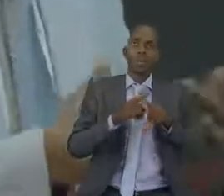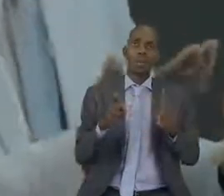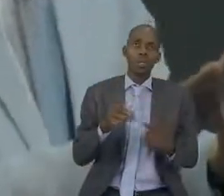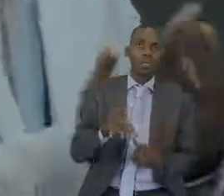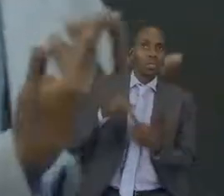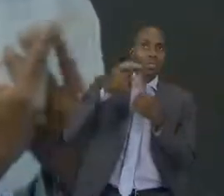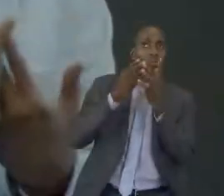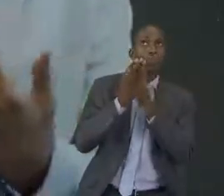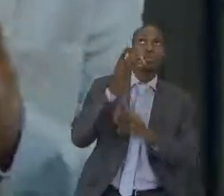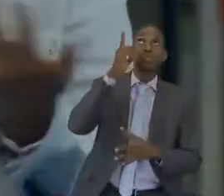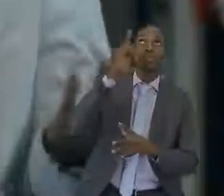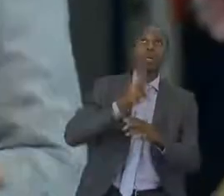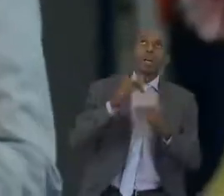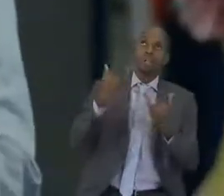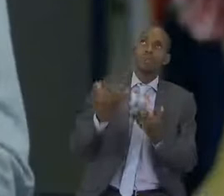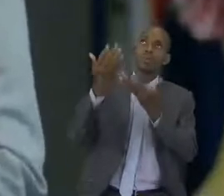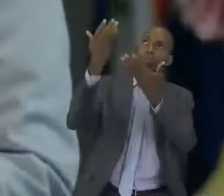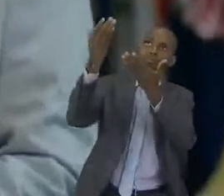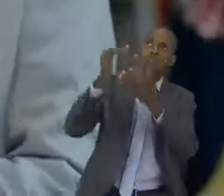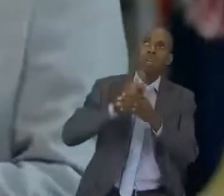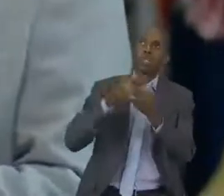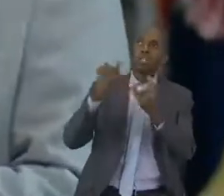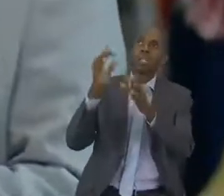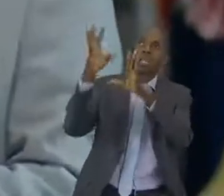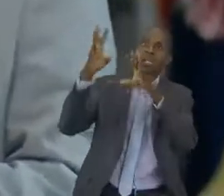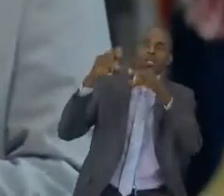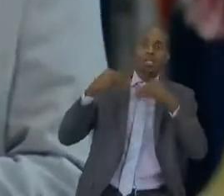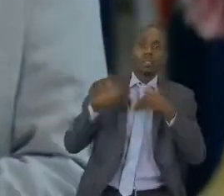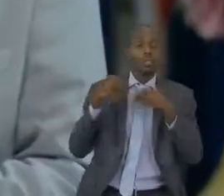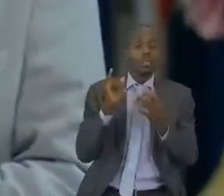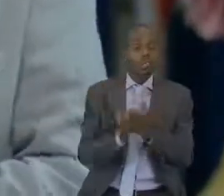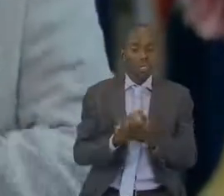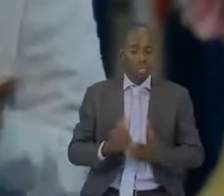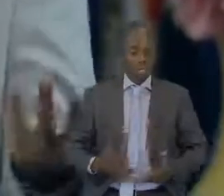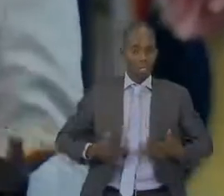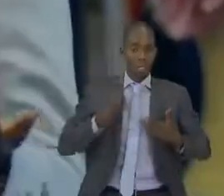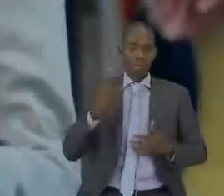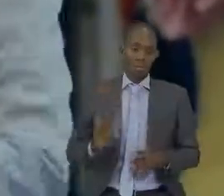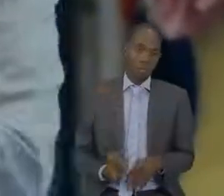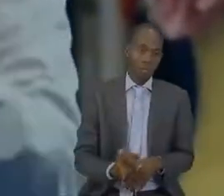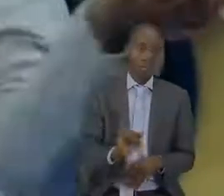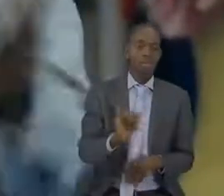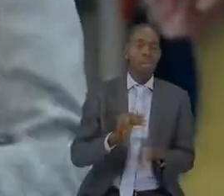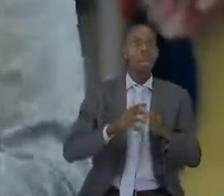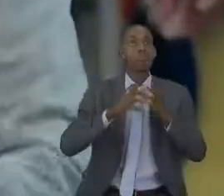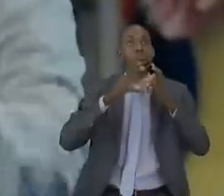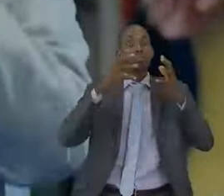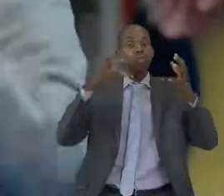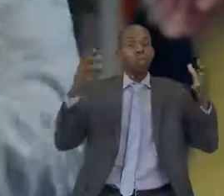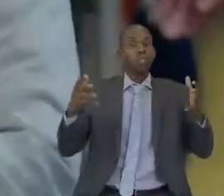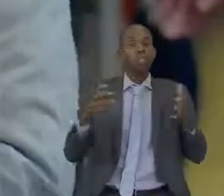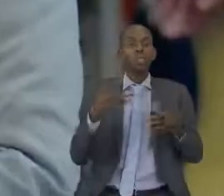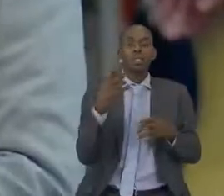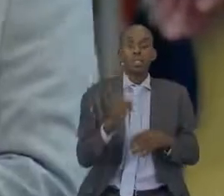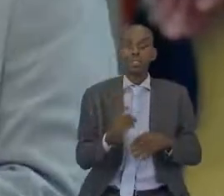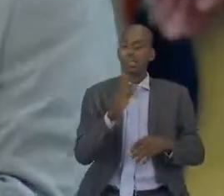sans passer par toi. Je reçois, j'accepte cette vie, la vie éternelle, éternelle, sans fin, abondante. La vie